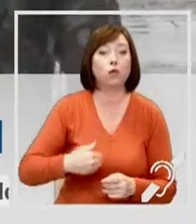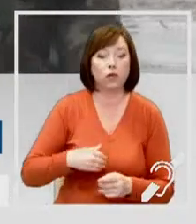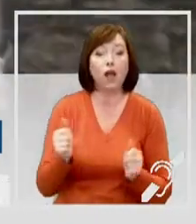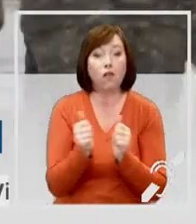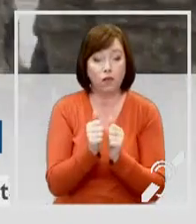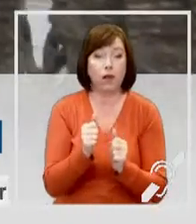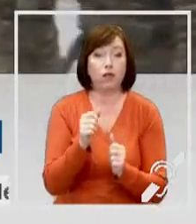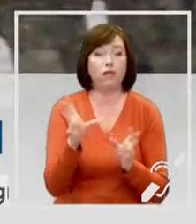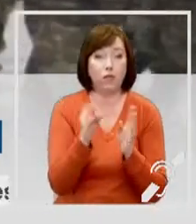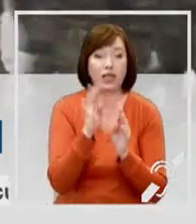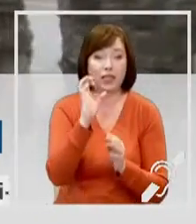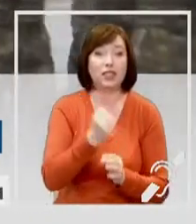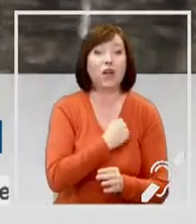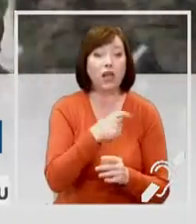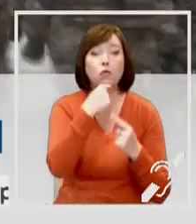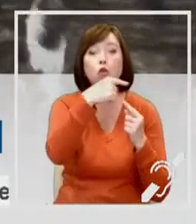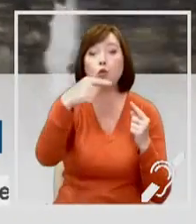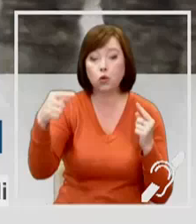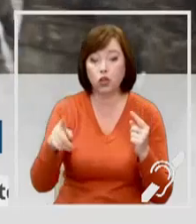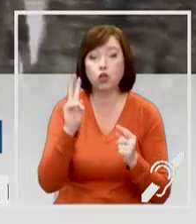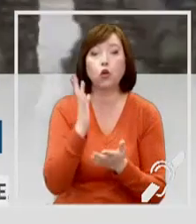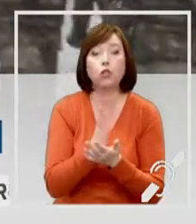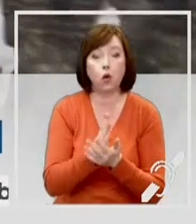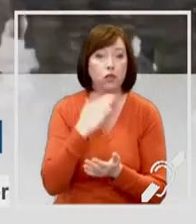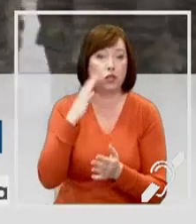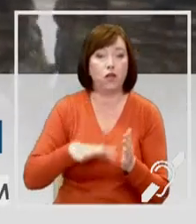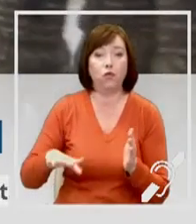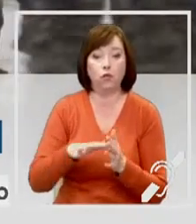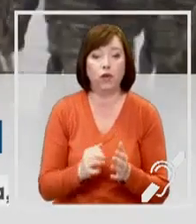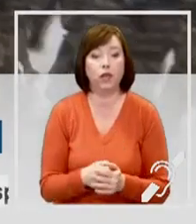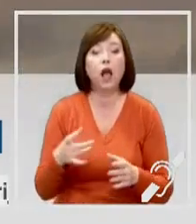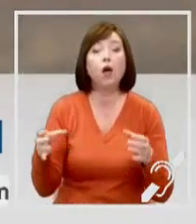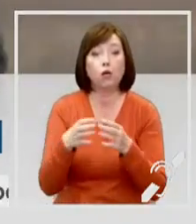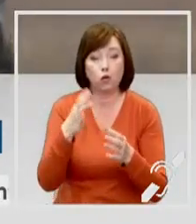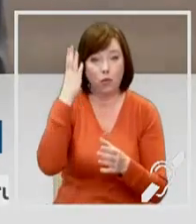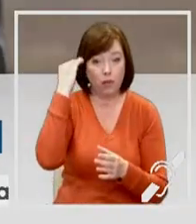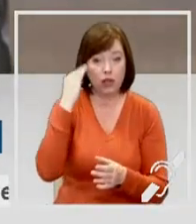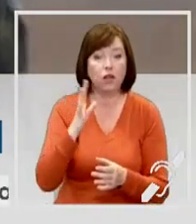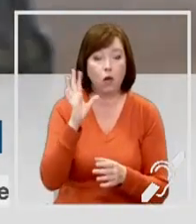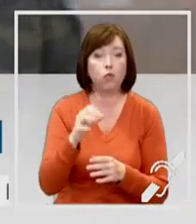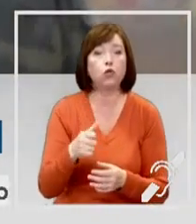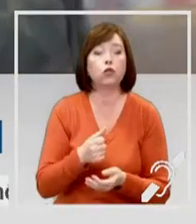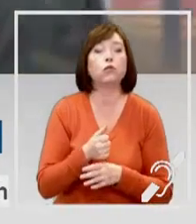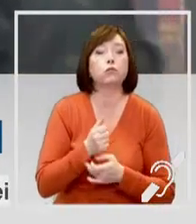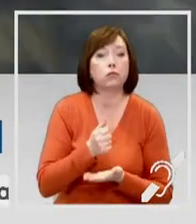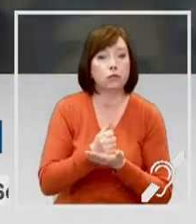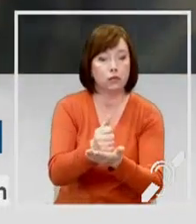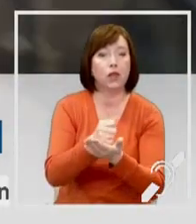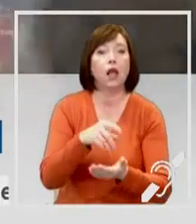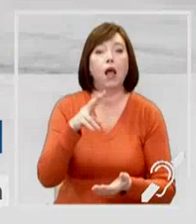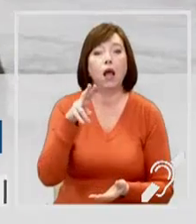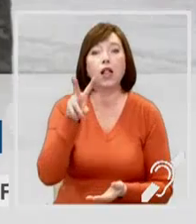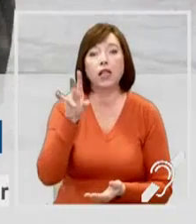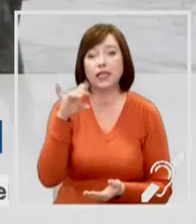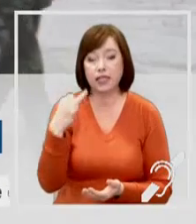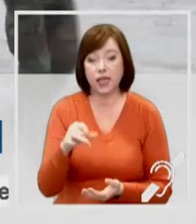soldați din alte contingente străine dislocate în România Detașamentul basarabean va fi condus de maiorul Pavel lsi